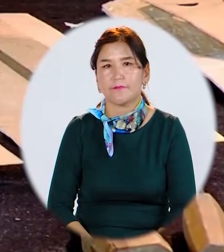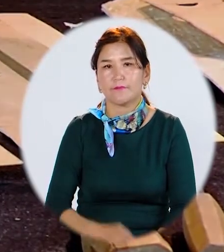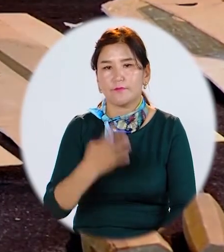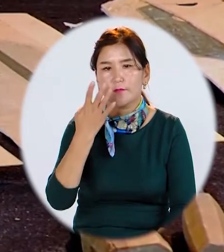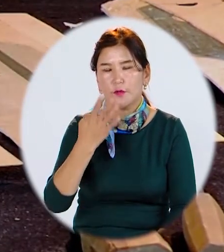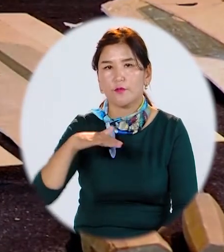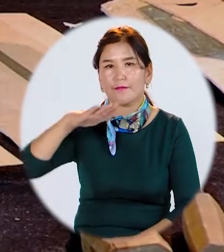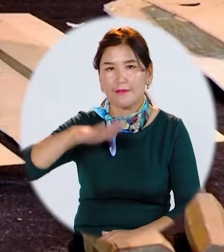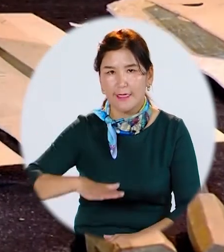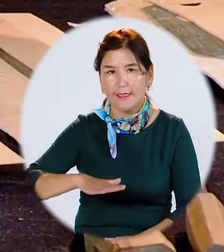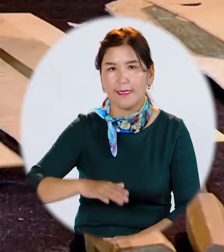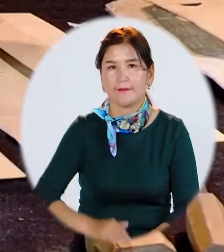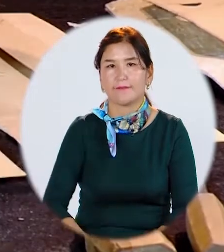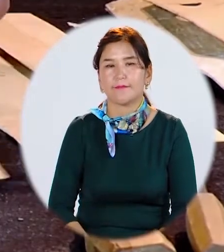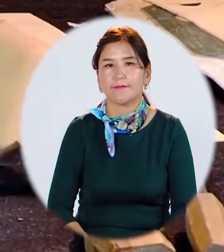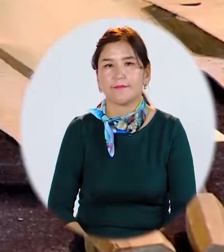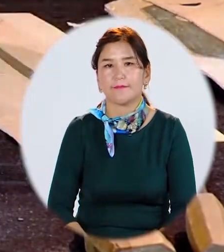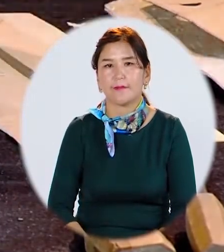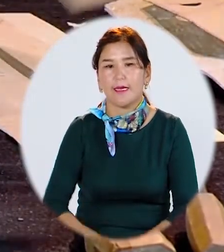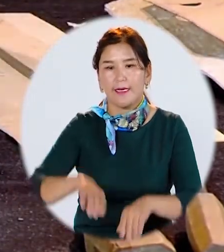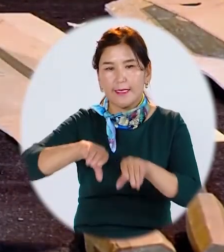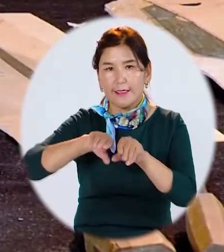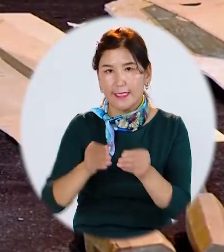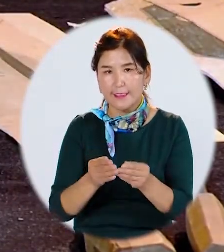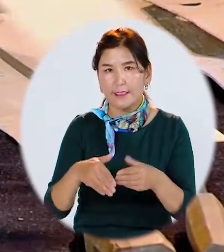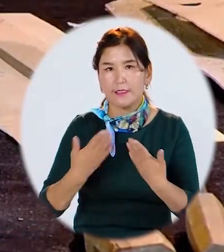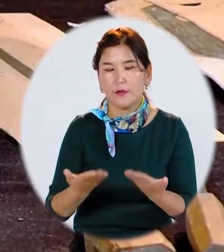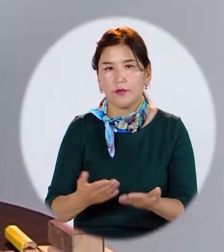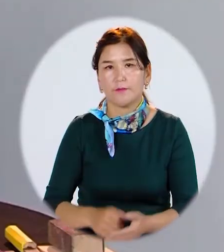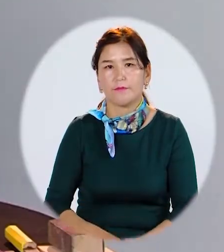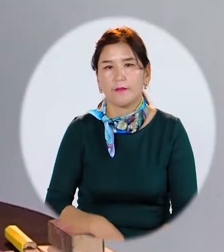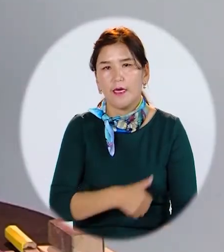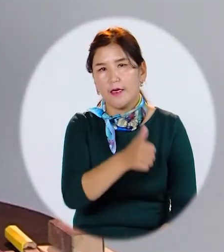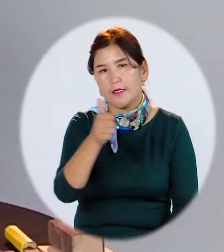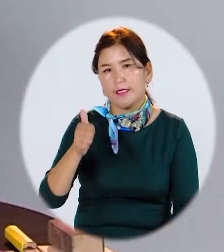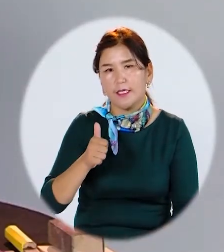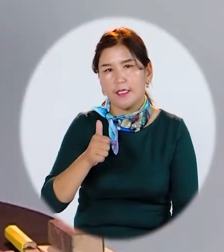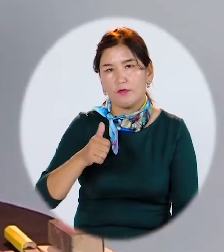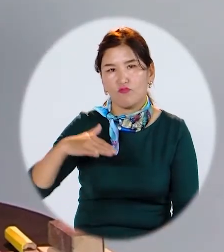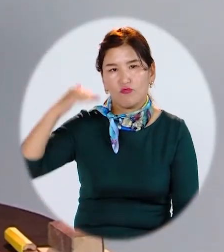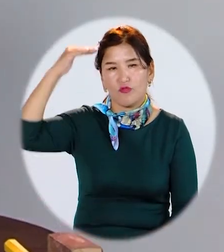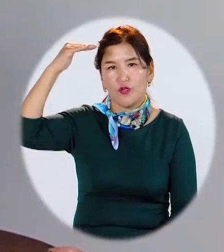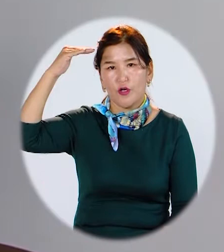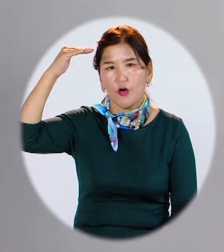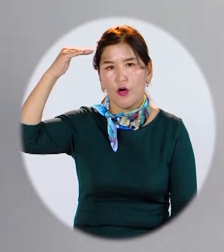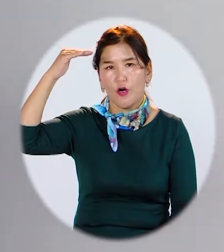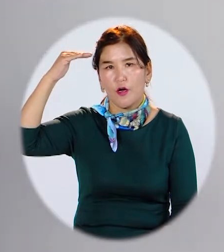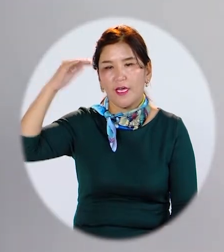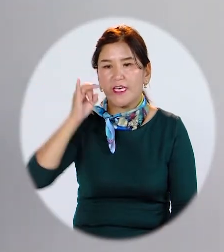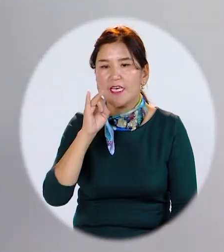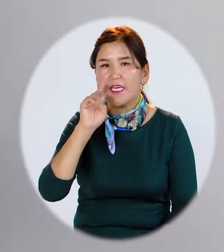Дөрөв дарлаа. За ингээд тасалж өгнө. За ингээд нийт одоо өндрийнхөө их